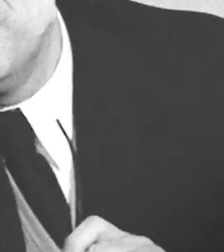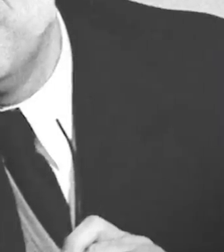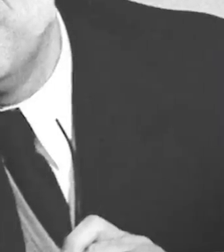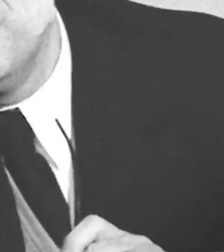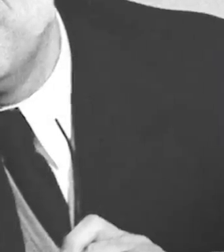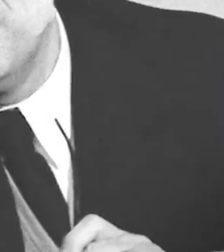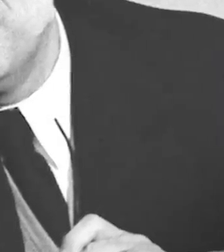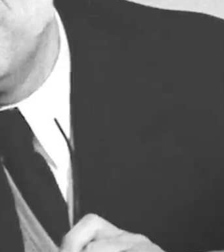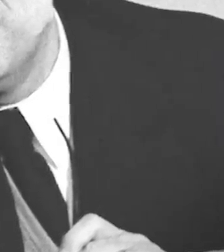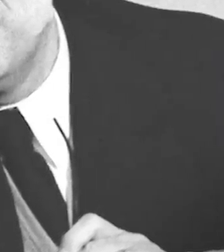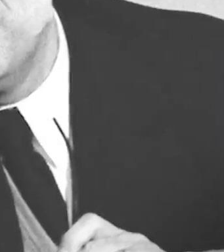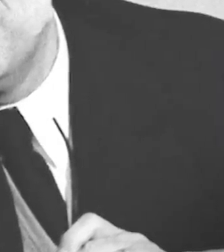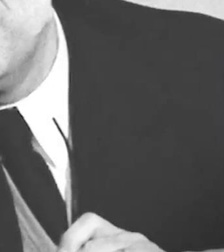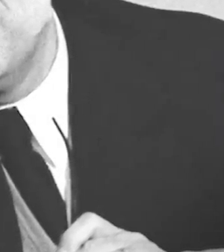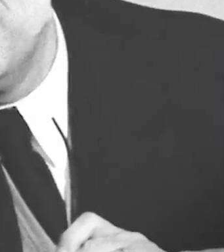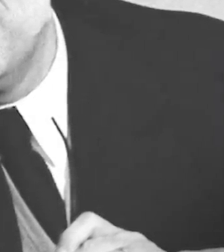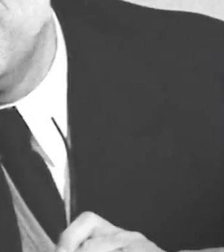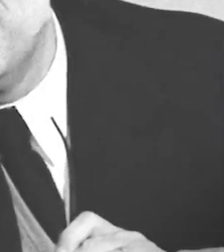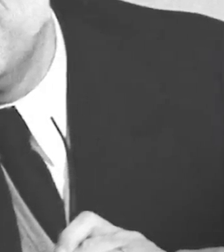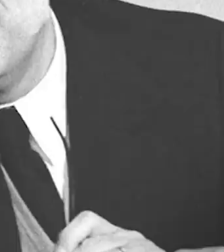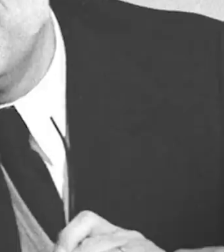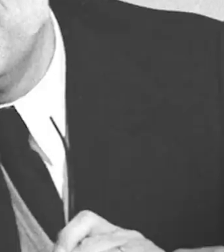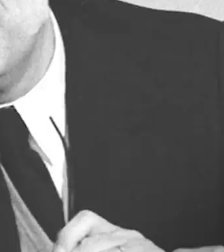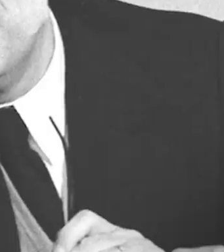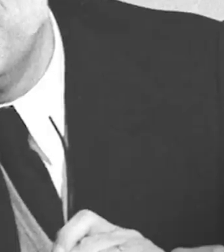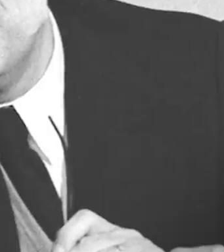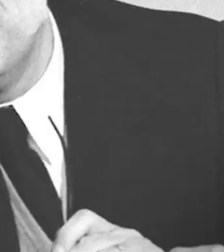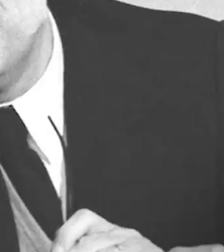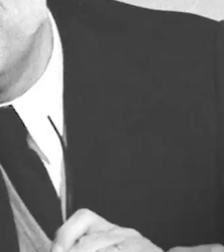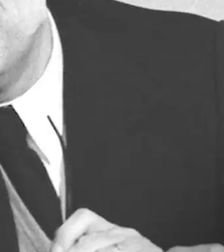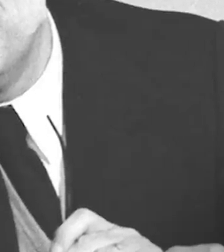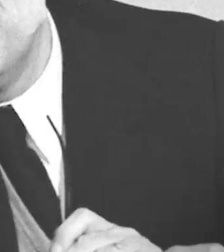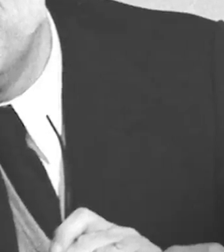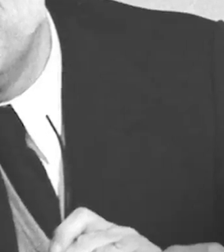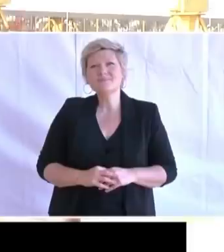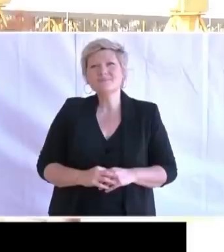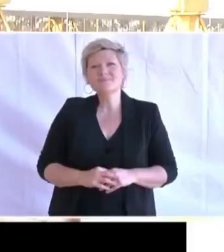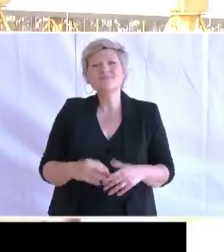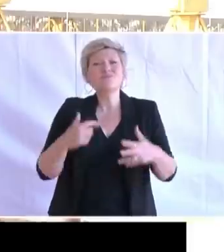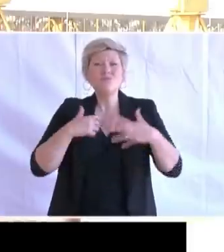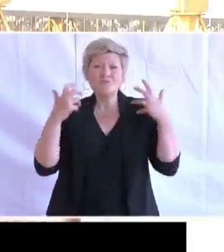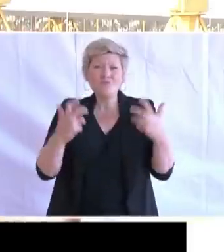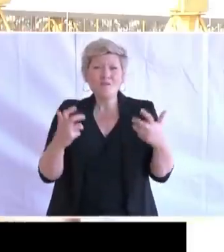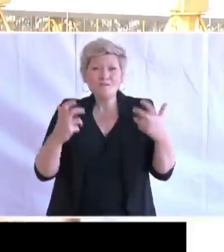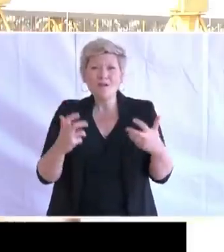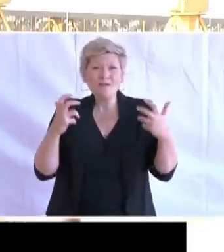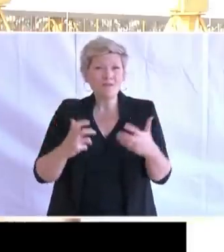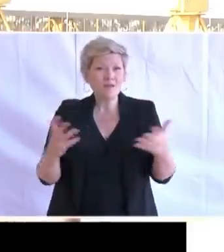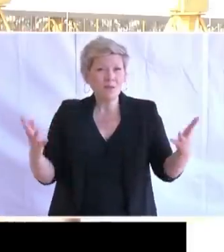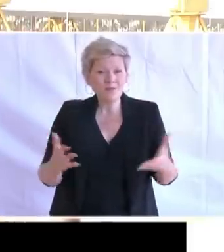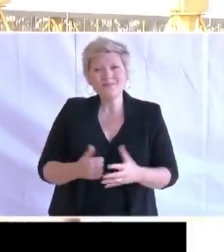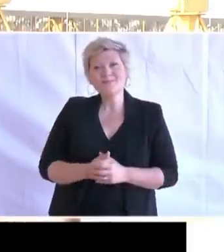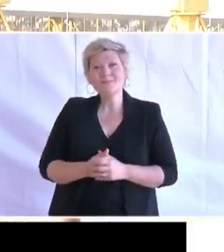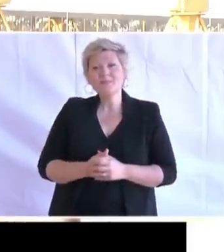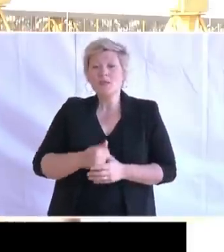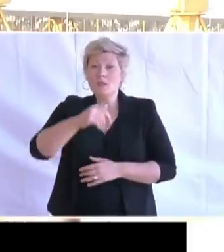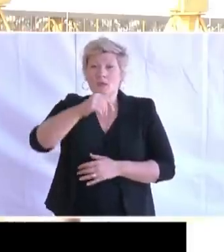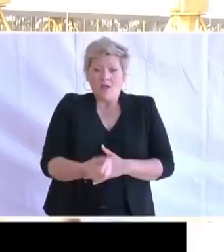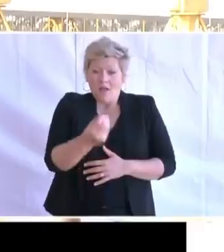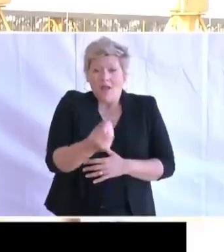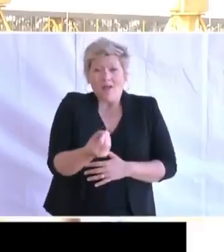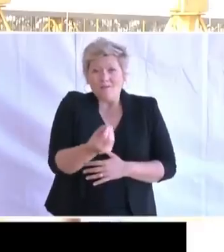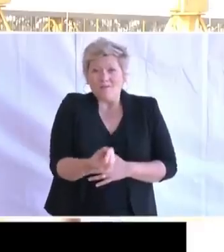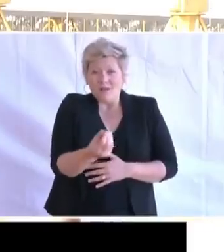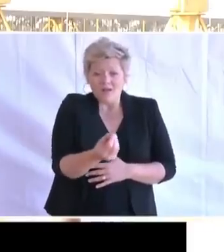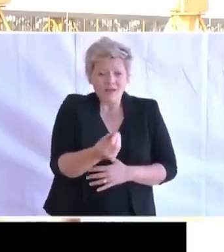tu viens de la gauche et plus précisément du PS, qui est quand même le parti qui a œuvré aux lois de décentralisation. Je veux aussi que les professeurs de nos enfants,